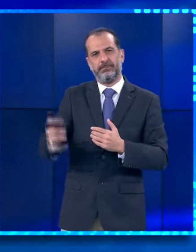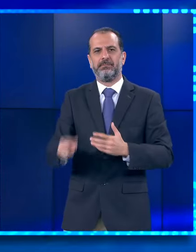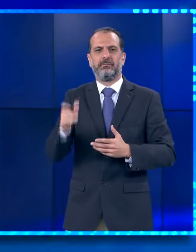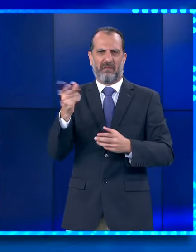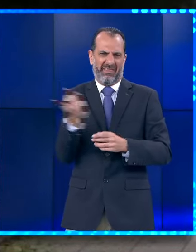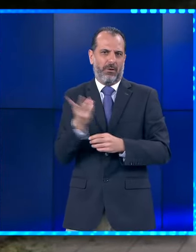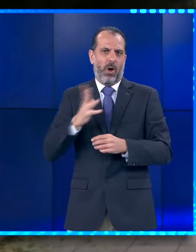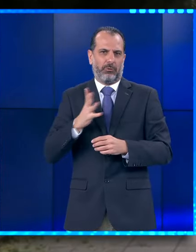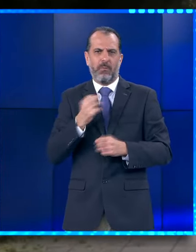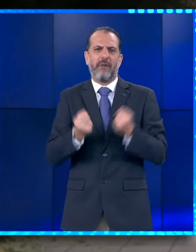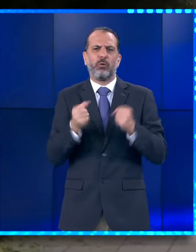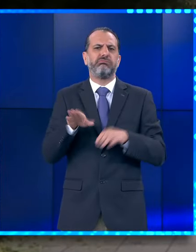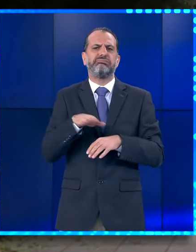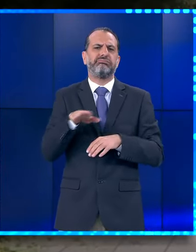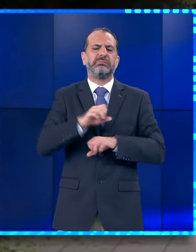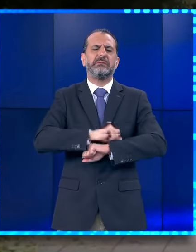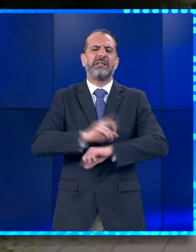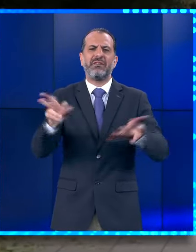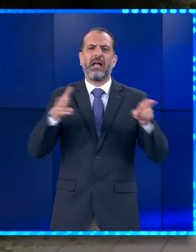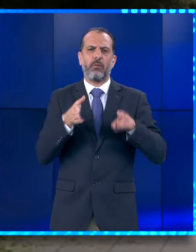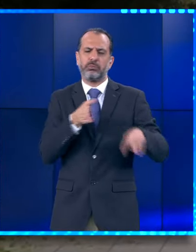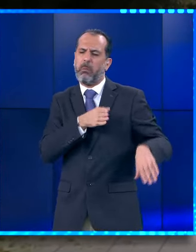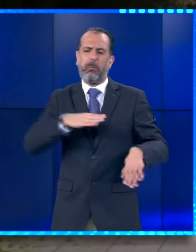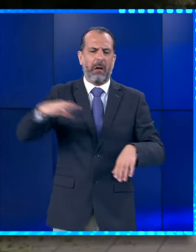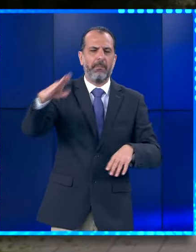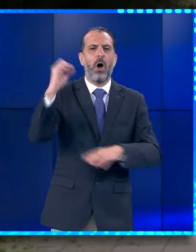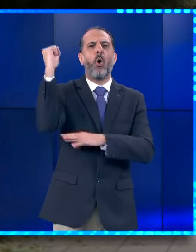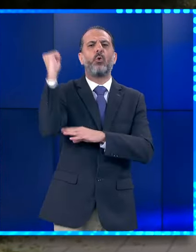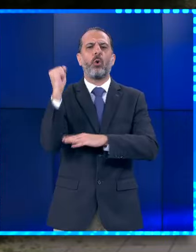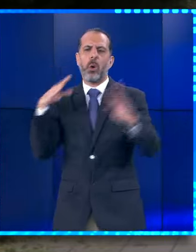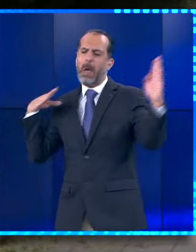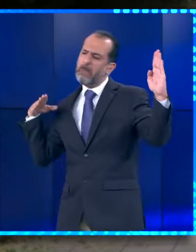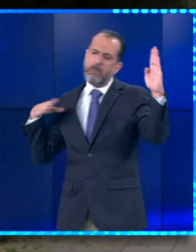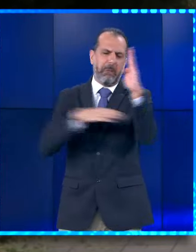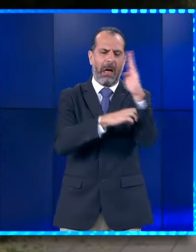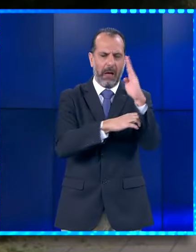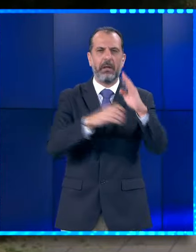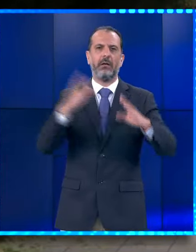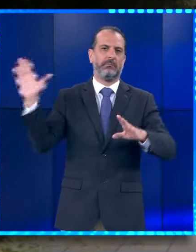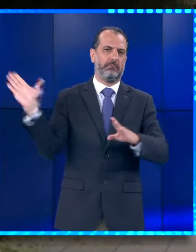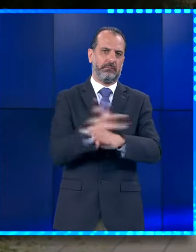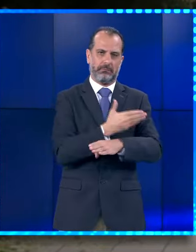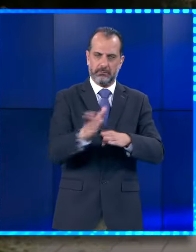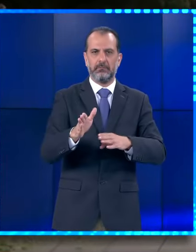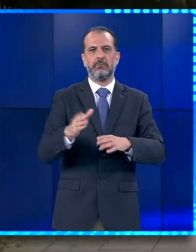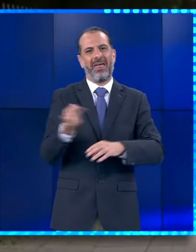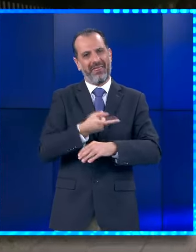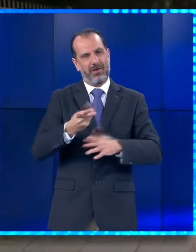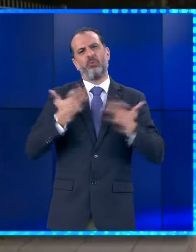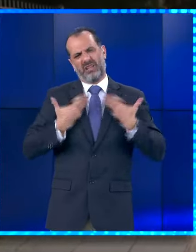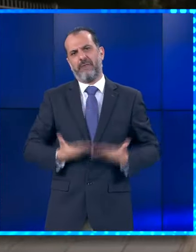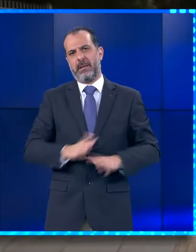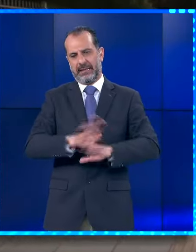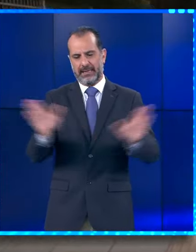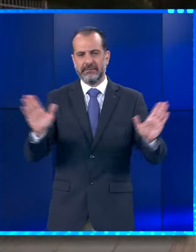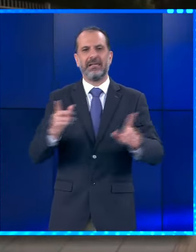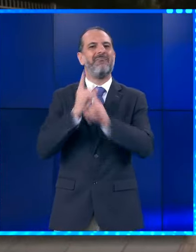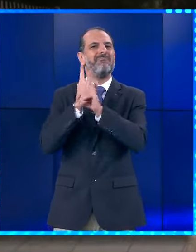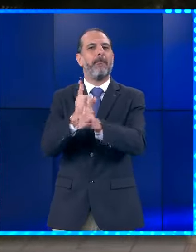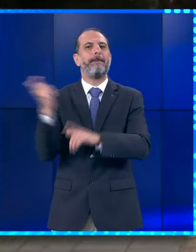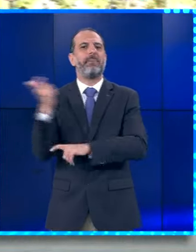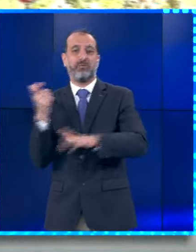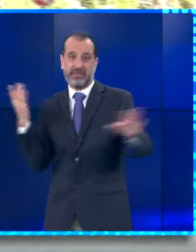νεαροί εξετράπη της πορείας του και προσέκουσε σε κολόνα φωτισμού, προκαλώντας σοβαρά τραύματα στους επιβαίνοντες. Χρειάστηκε η